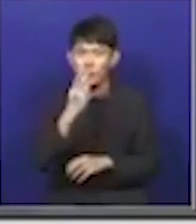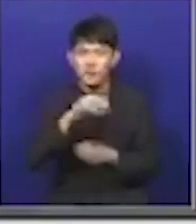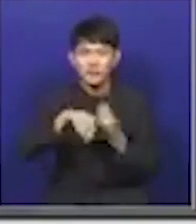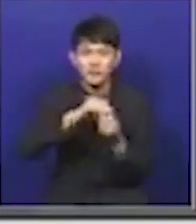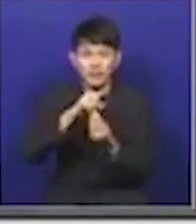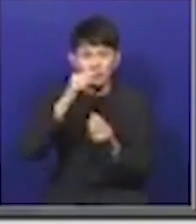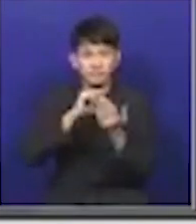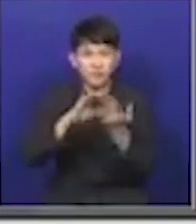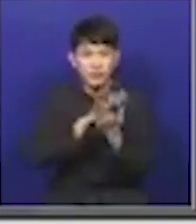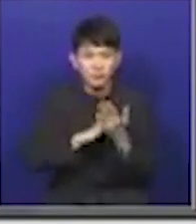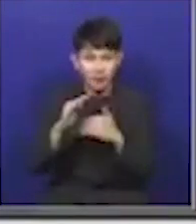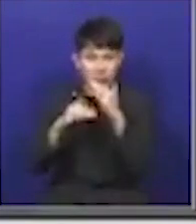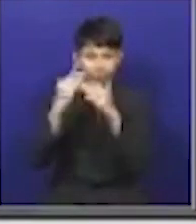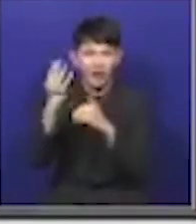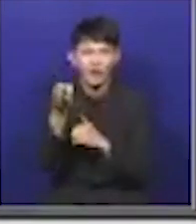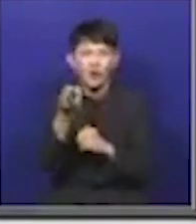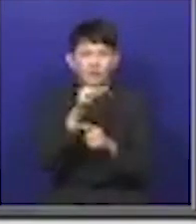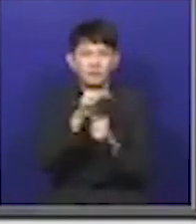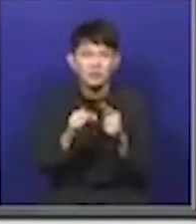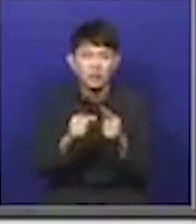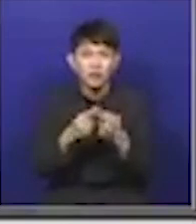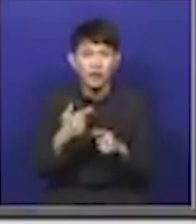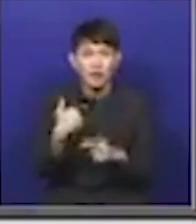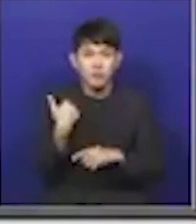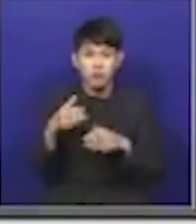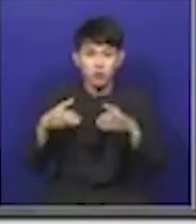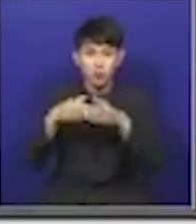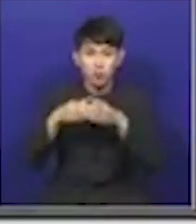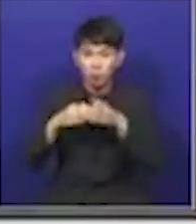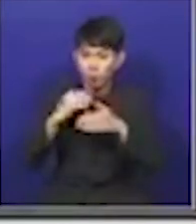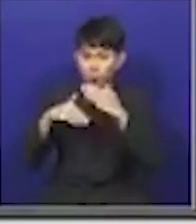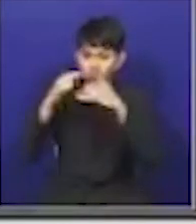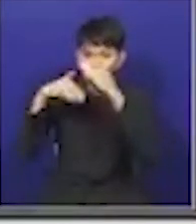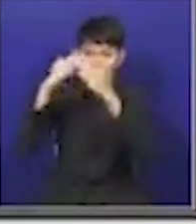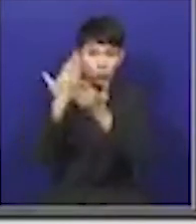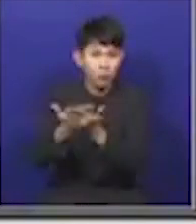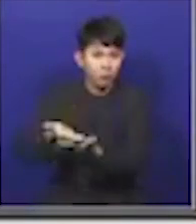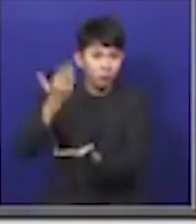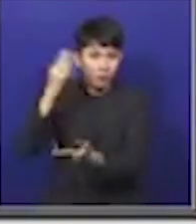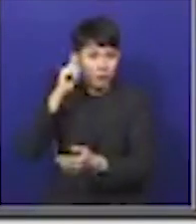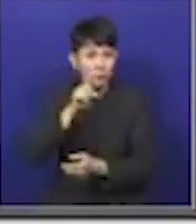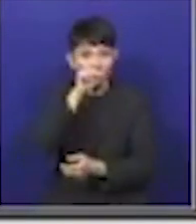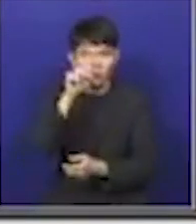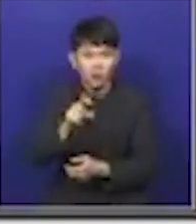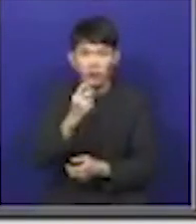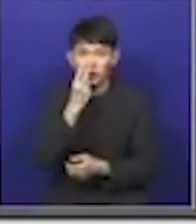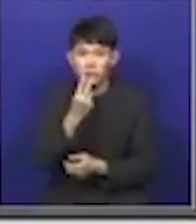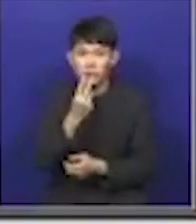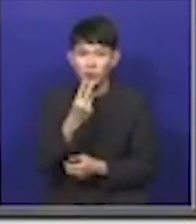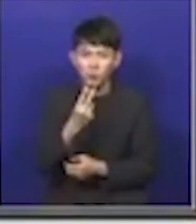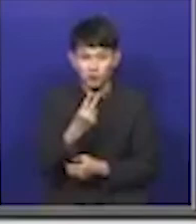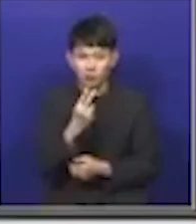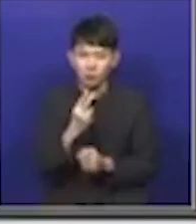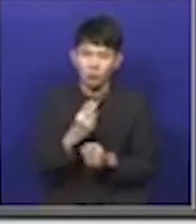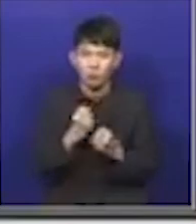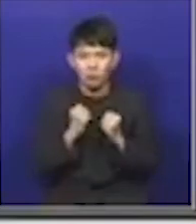ตแค่ไม่กี่เปอร์เซ็นต์ฮะแต่ปรากฏว่ามีเจ้าสัวกลุ่มหนึ่งโตมหาศาลเรื่องนี้ก็น่าจะสะพรึงกลัวไว้ก่อน